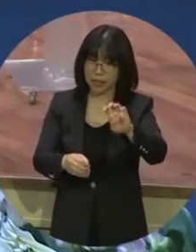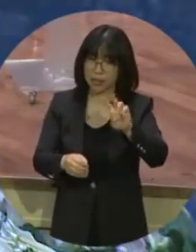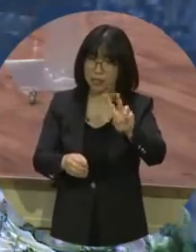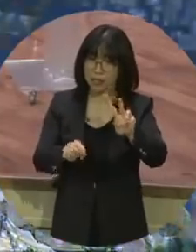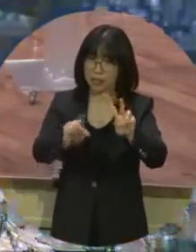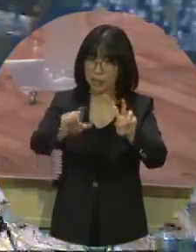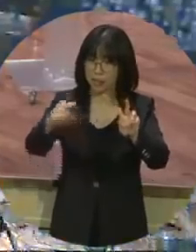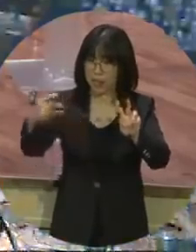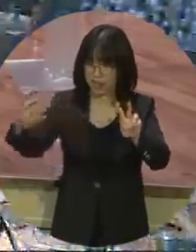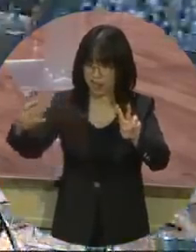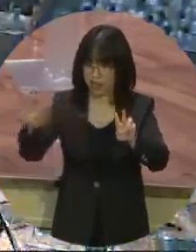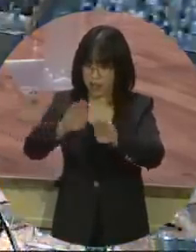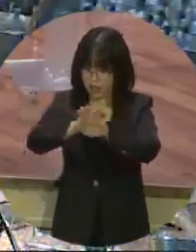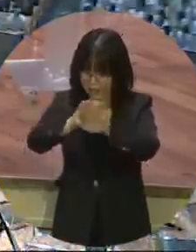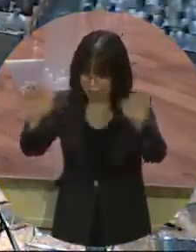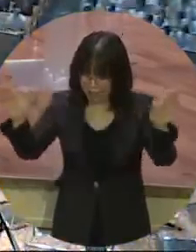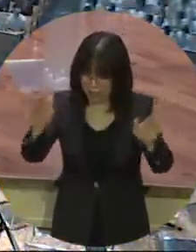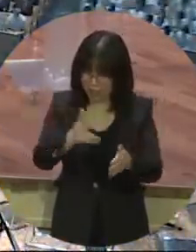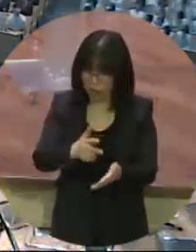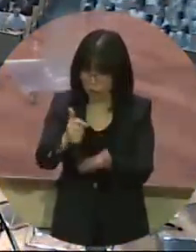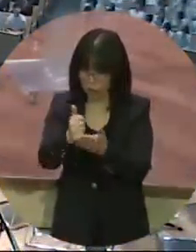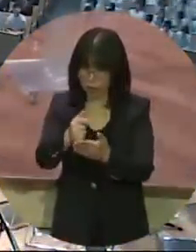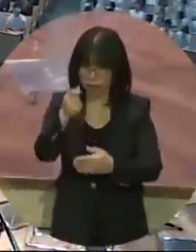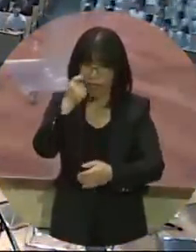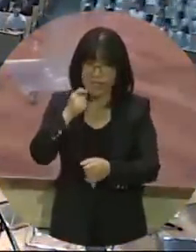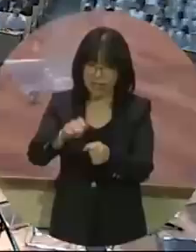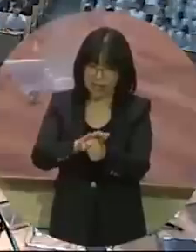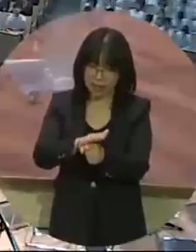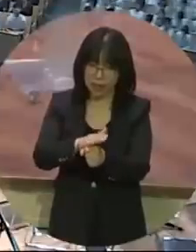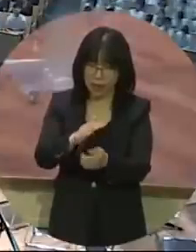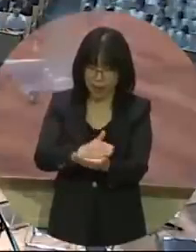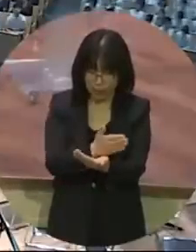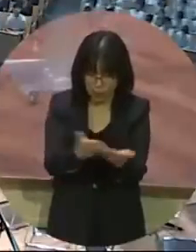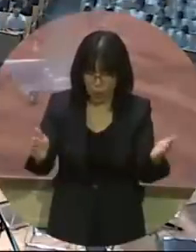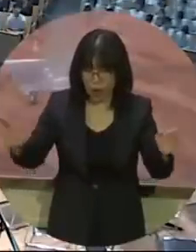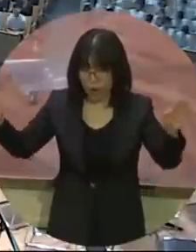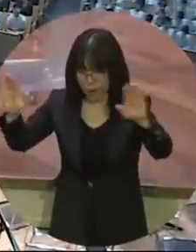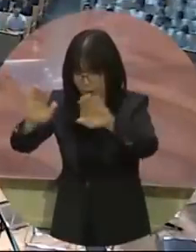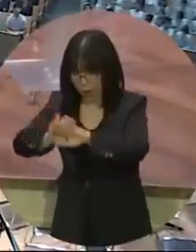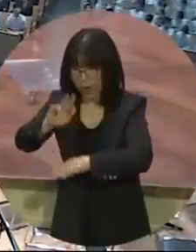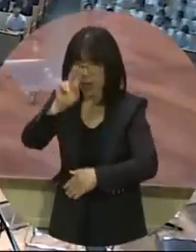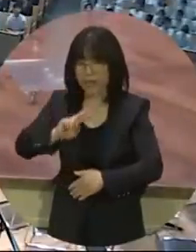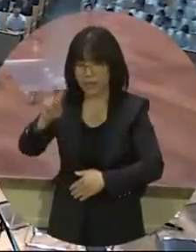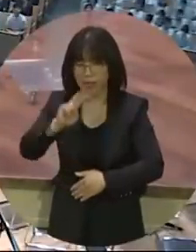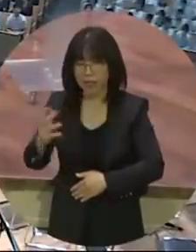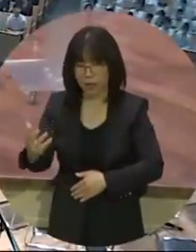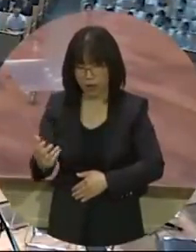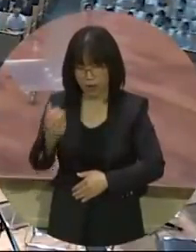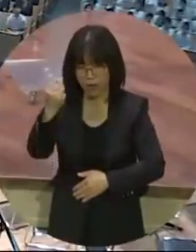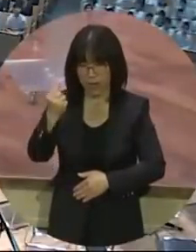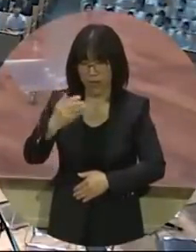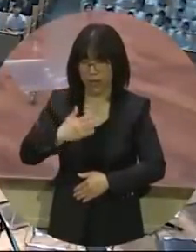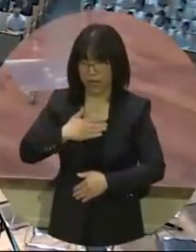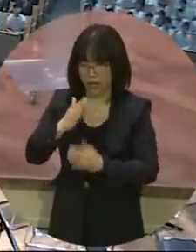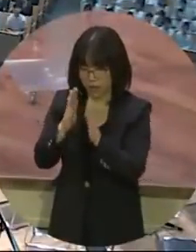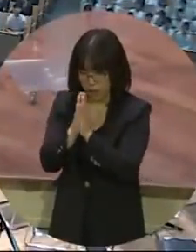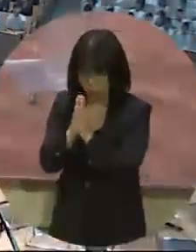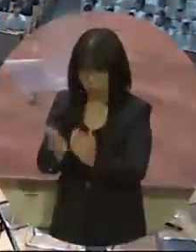보면 낮에는 여호와께서 그의 인자하심을 베풀고 밤에는 그의 찬송이 내게 있어 생명의 하나님께